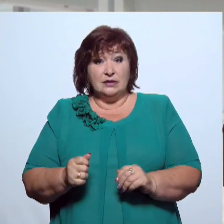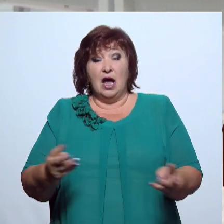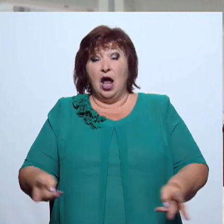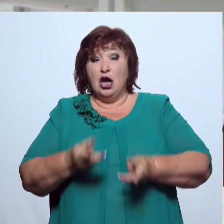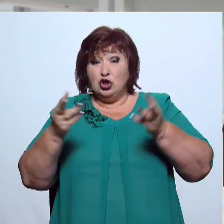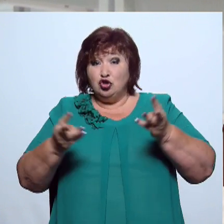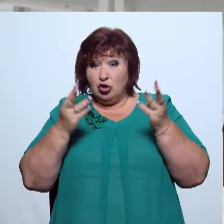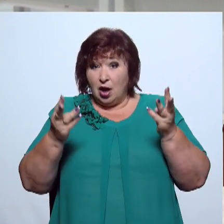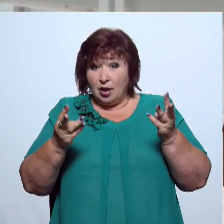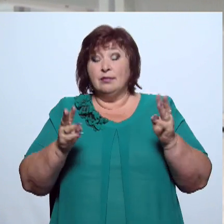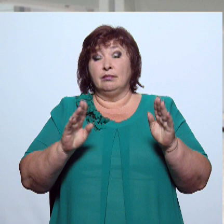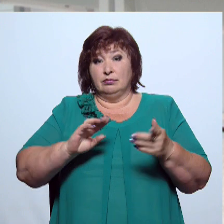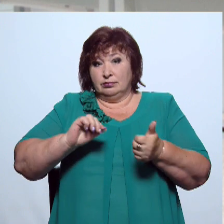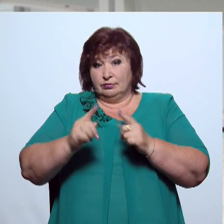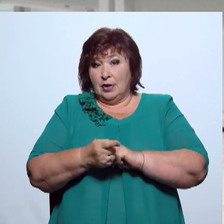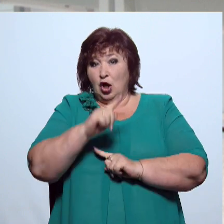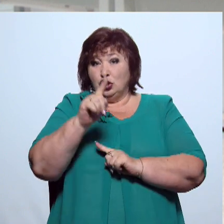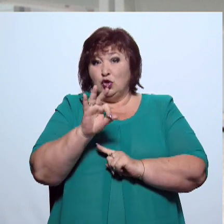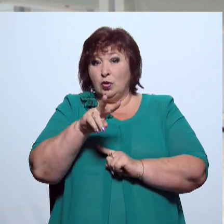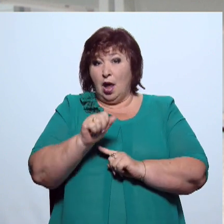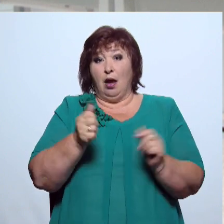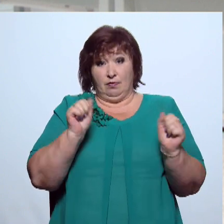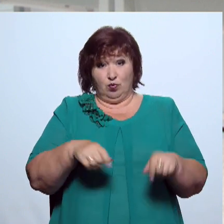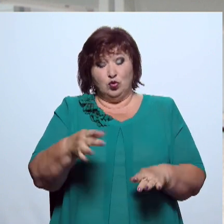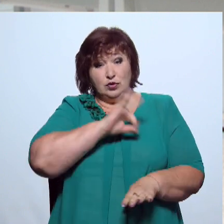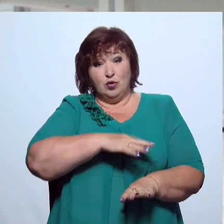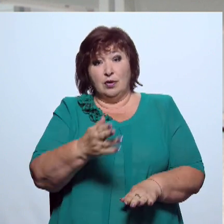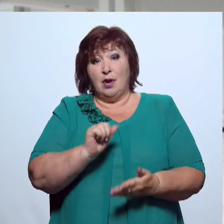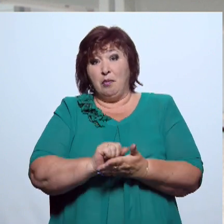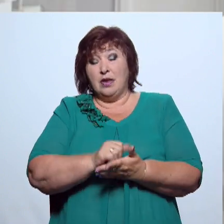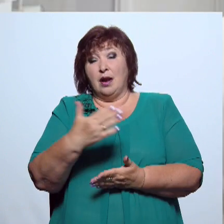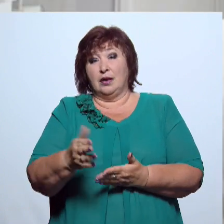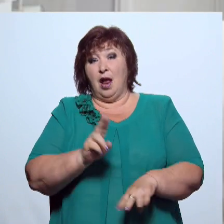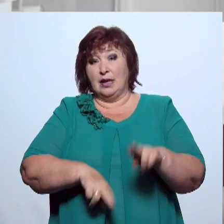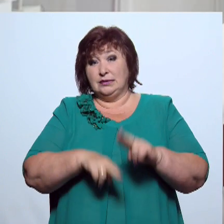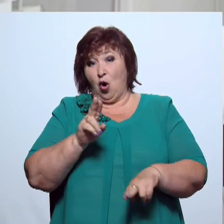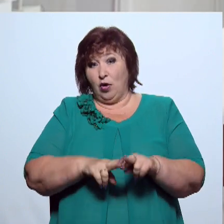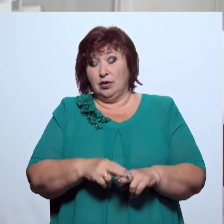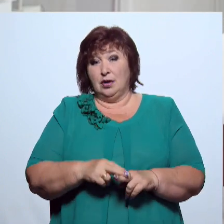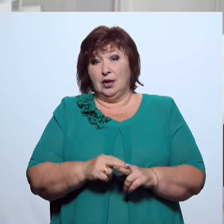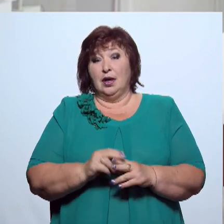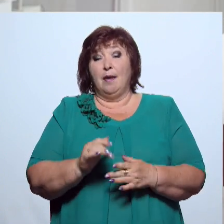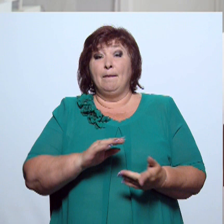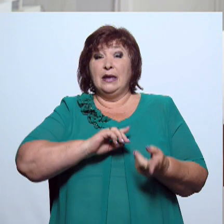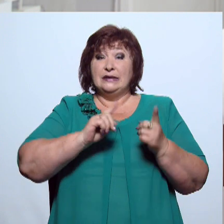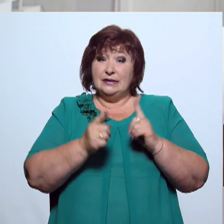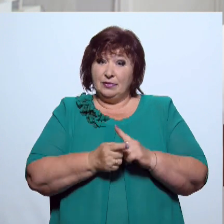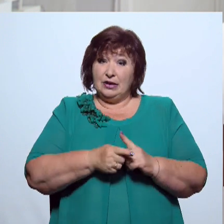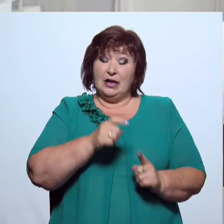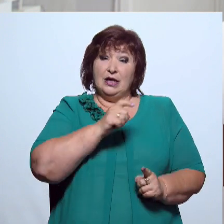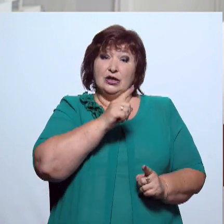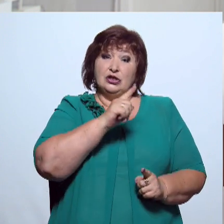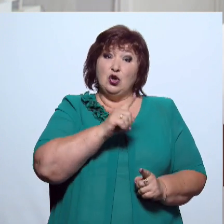осадка образуется зола, которую можно использовать как материал для производства стройматериалов. Мы же кварцевый песок заменили на